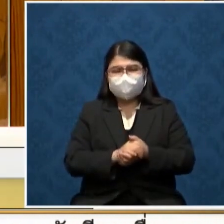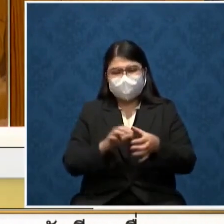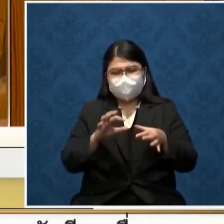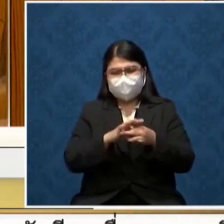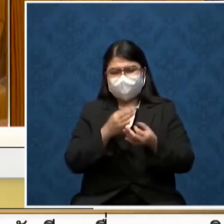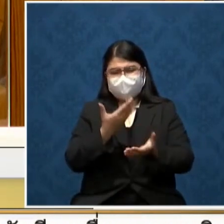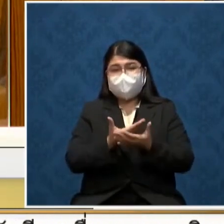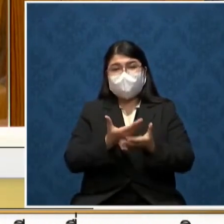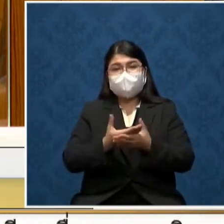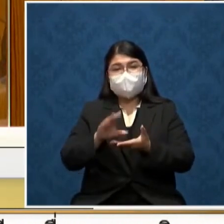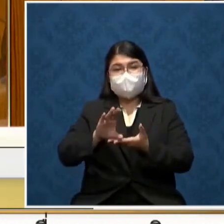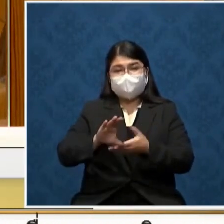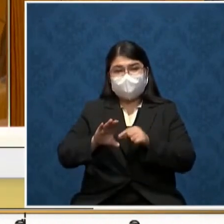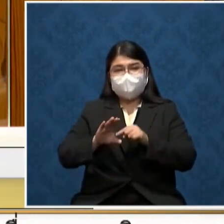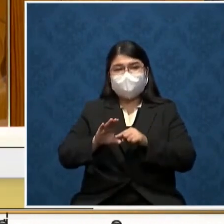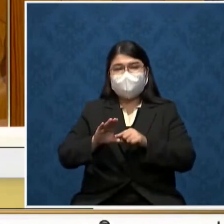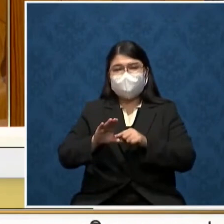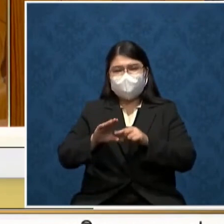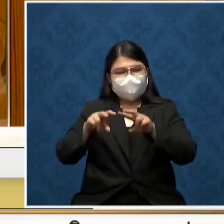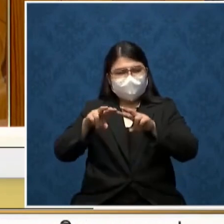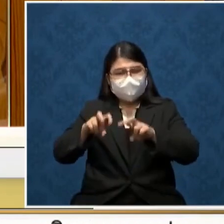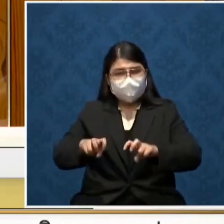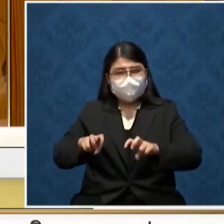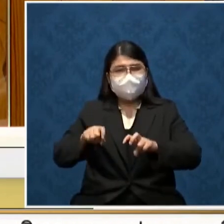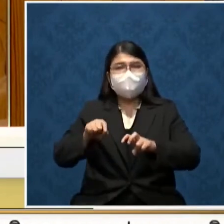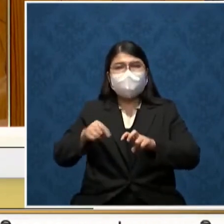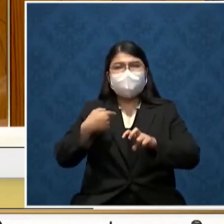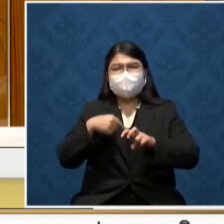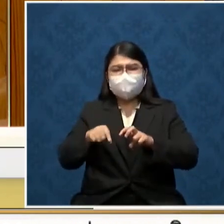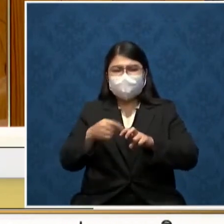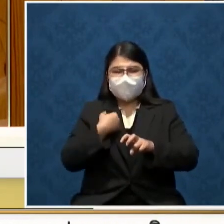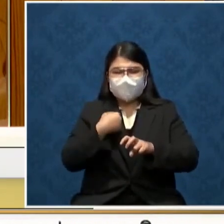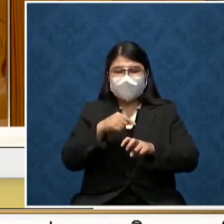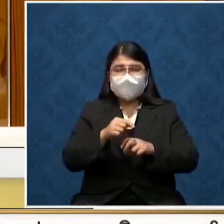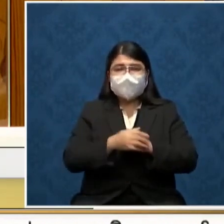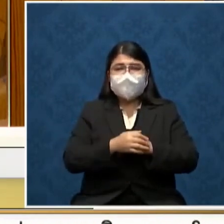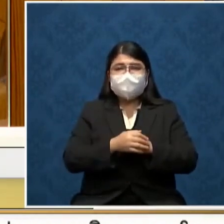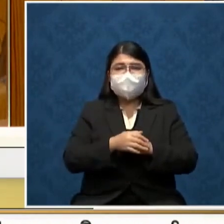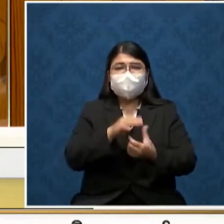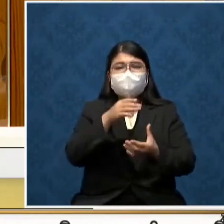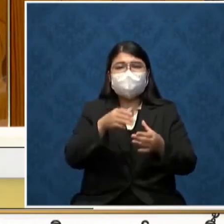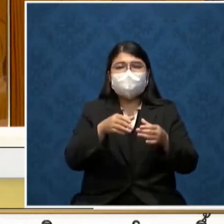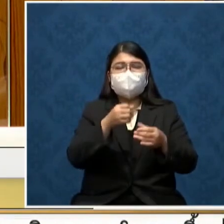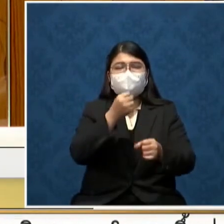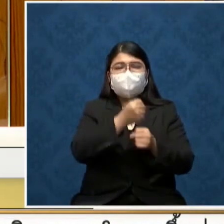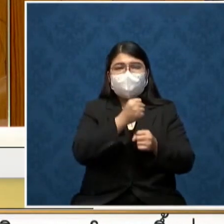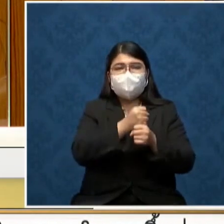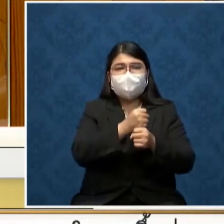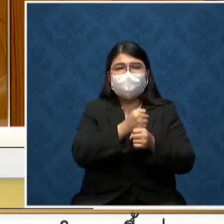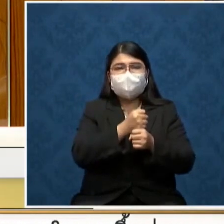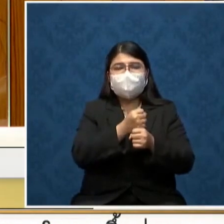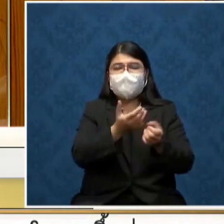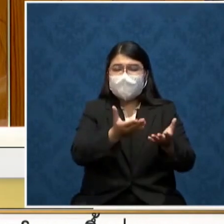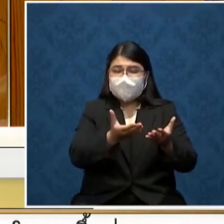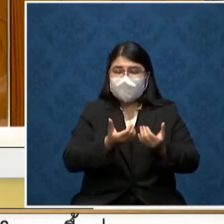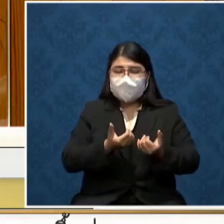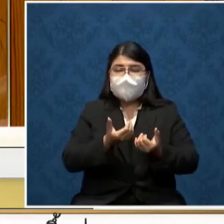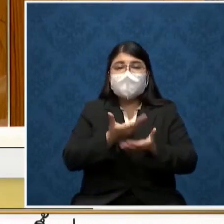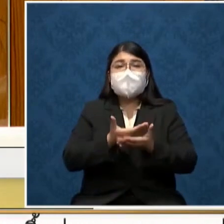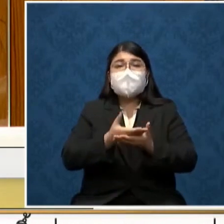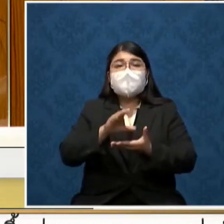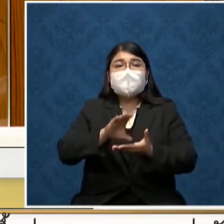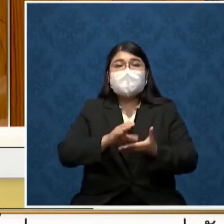าณนะครับให้กับหน่วยงานต่างๆที่เป็นหน่วยรับงบประมาณนั้นนะครับสำนักงบประมาณก็จึง